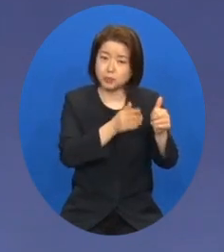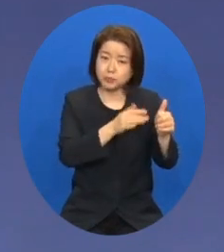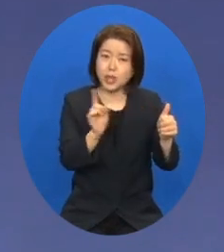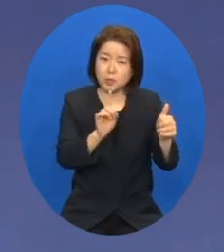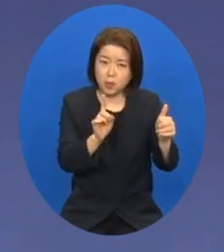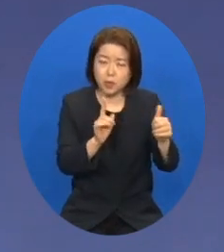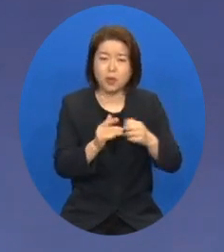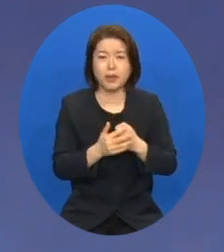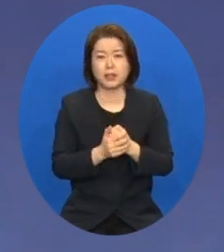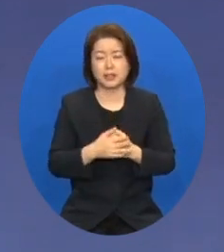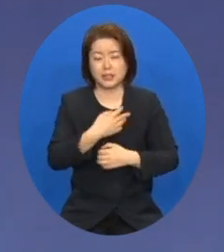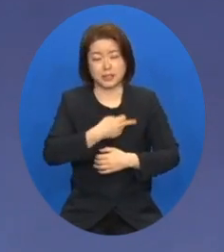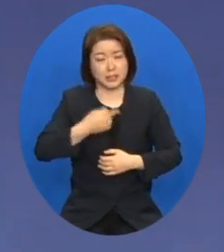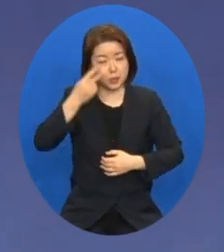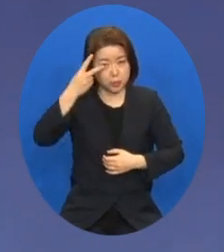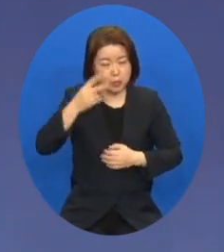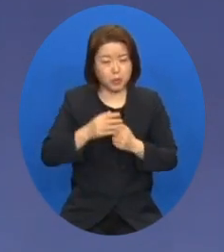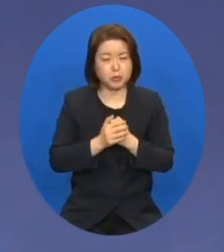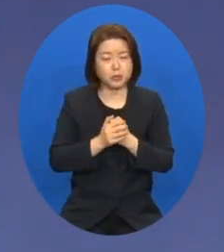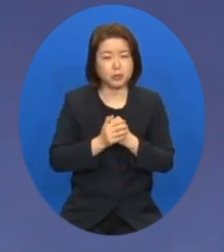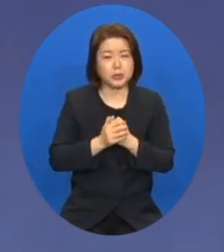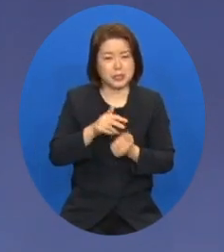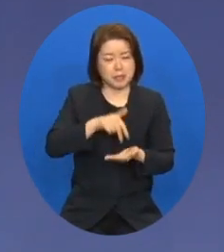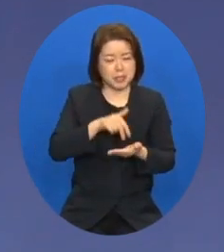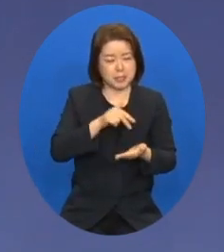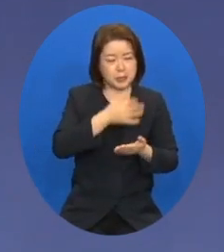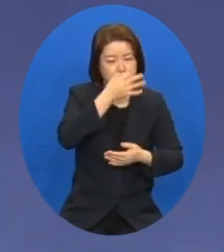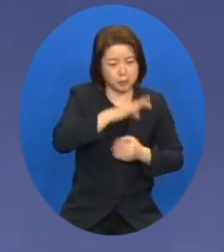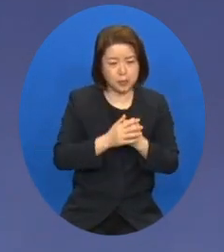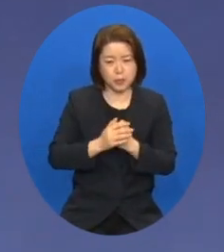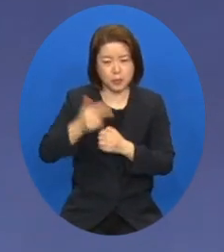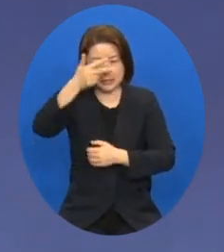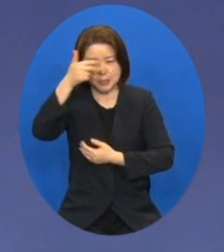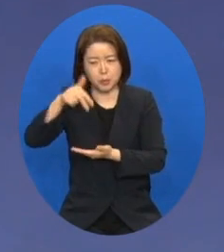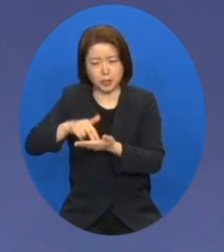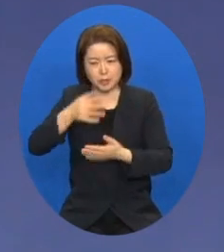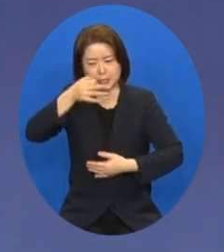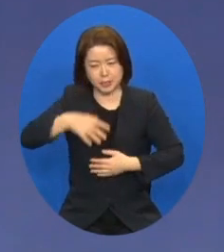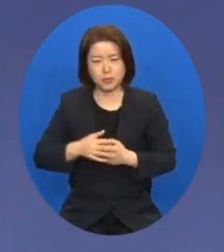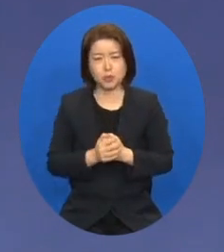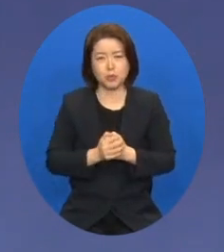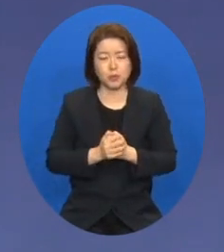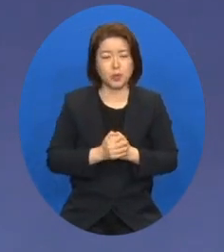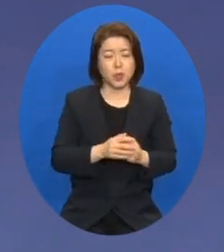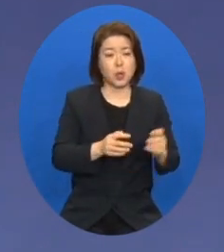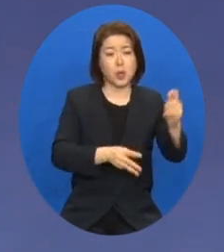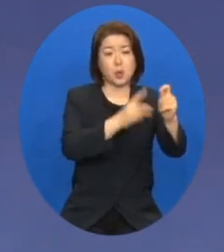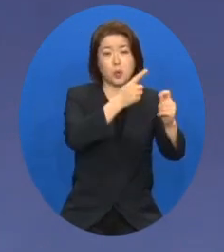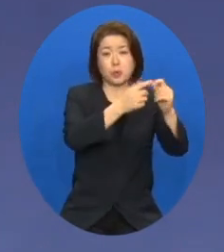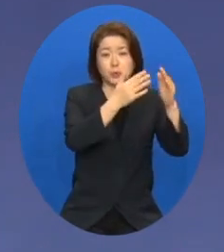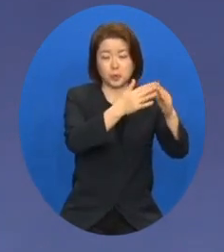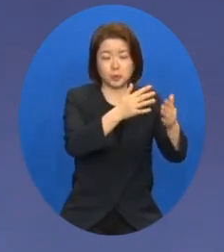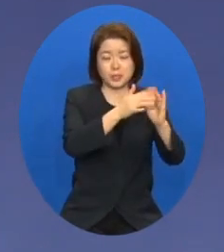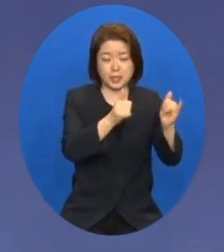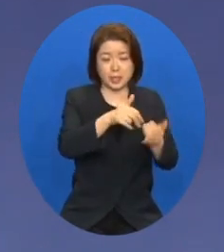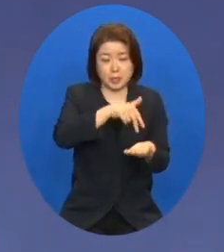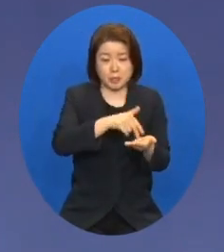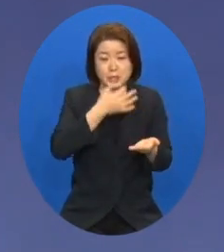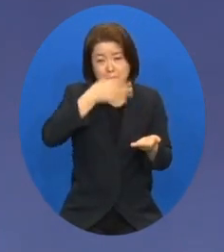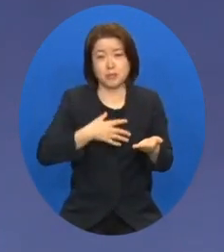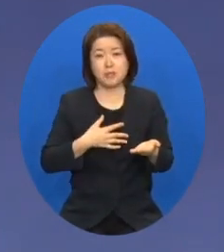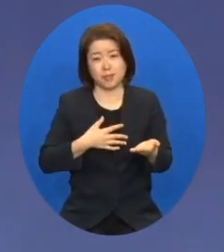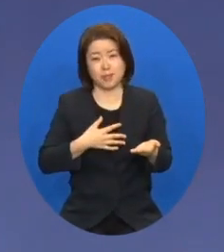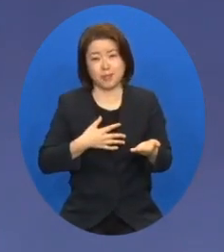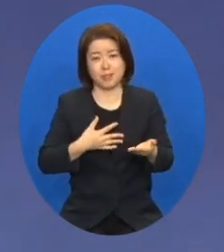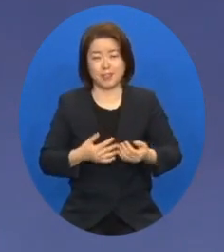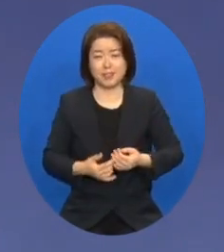사실 사도 바울도 힘들고 디모데 도 힘들고 고린도 교인들도 힘든 일이었습니다